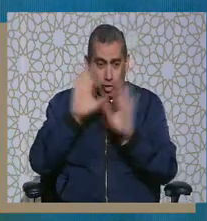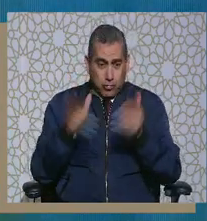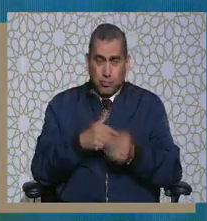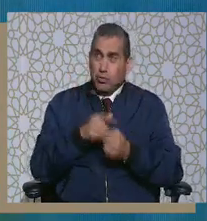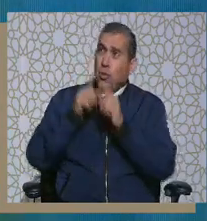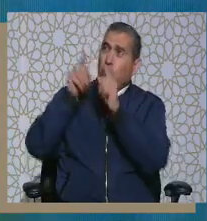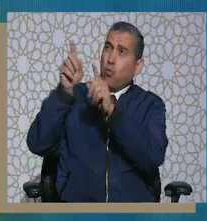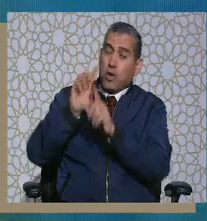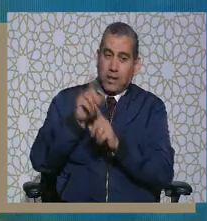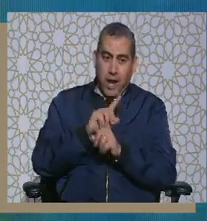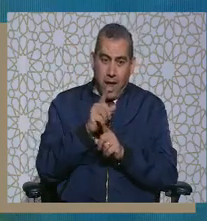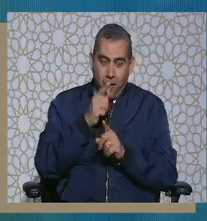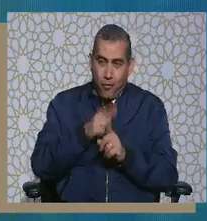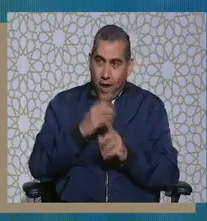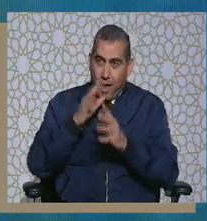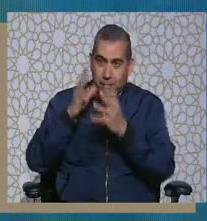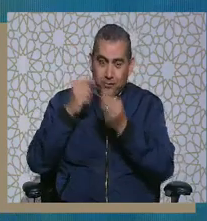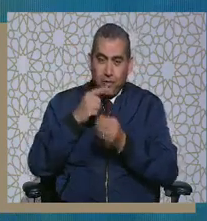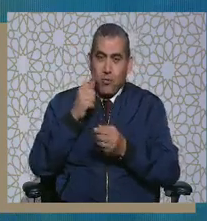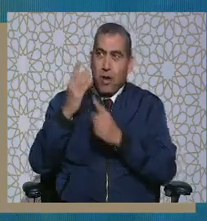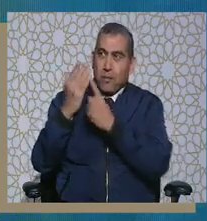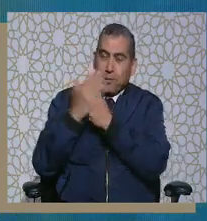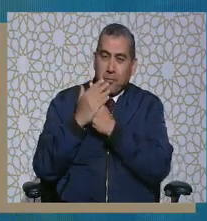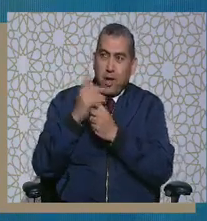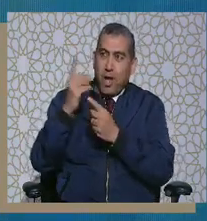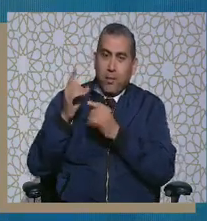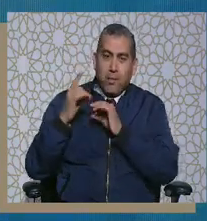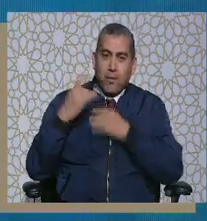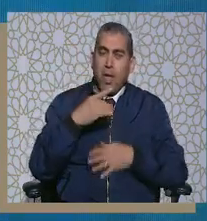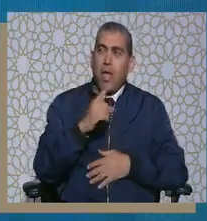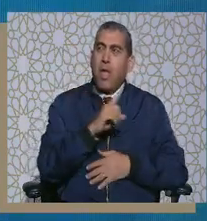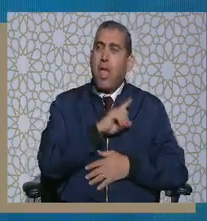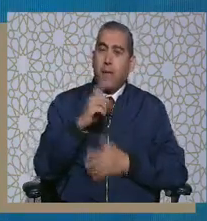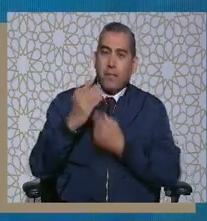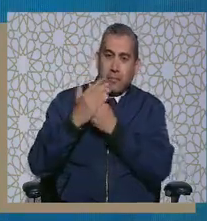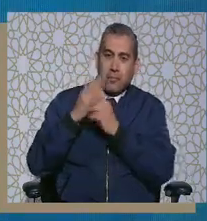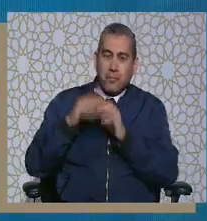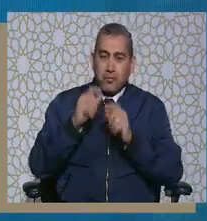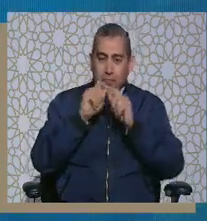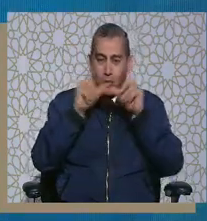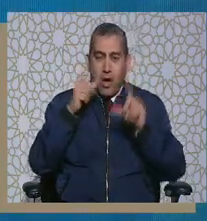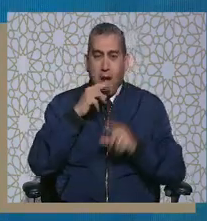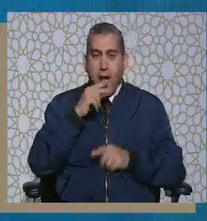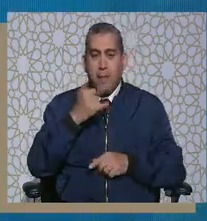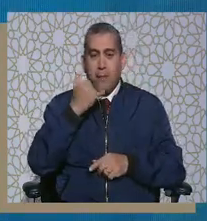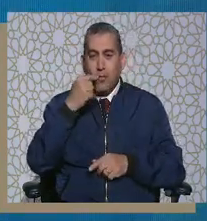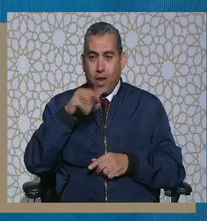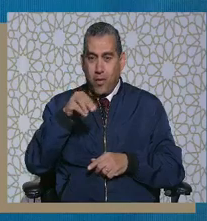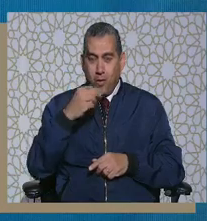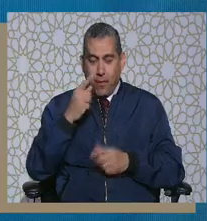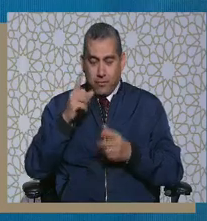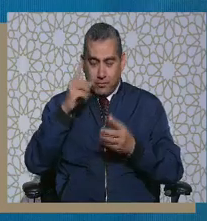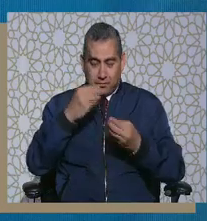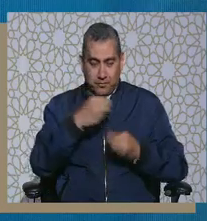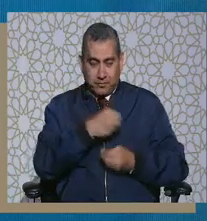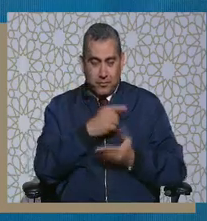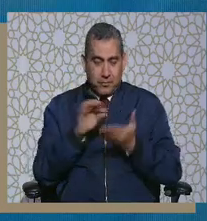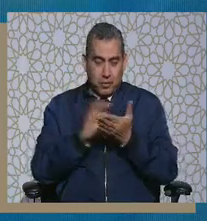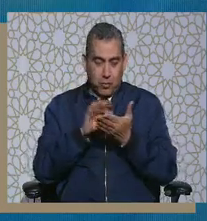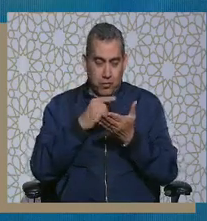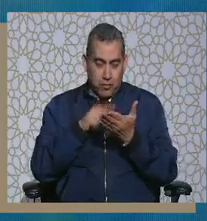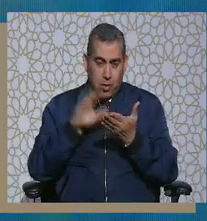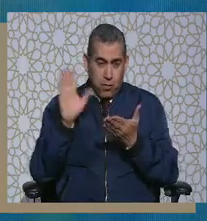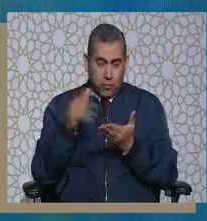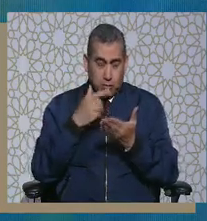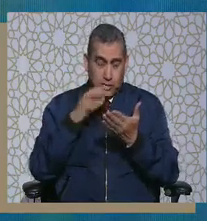سندك وان الله سبحانه وتعالى لا يتركك ابدا وده اللي بيظهر في كلام الناس الحلوه لما ينزل القدر عليهم ويقولوا له